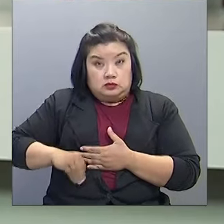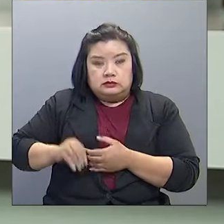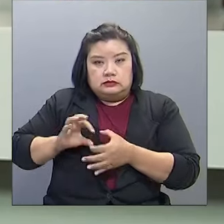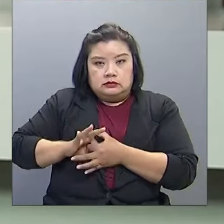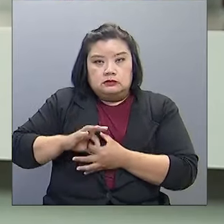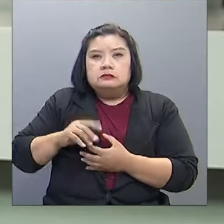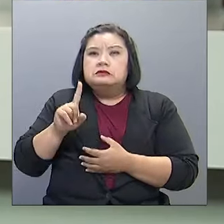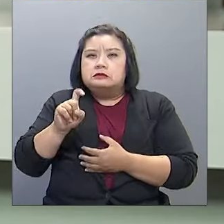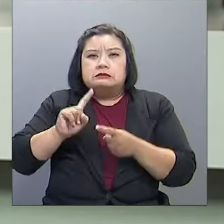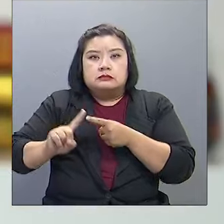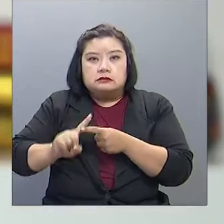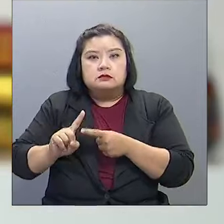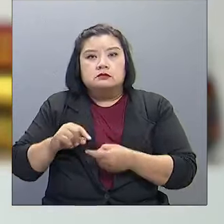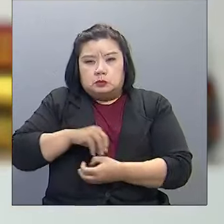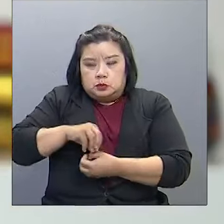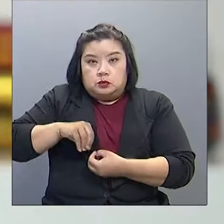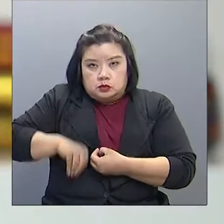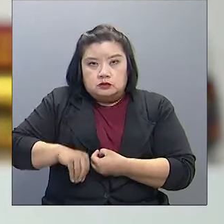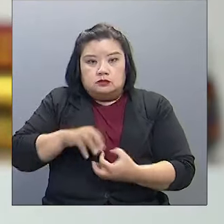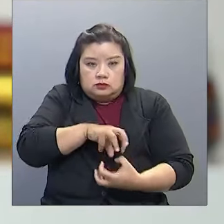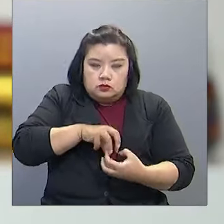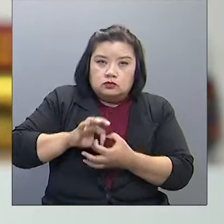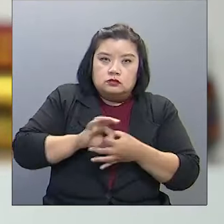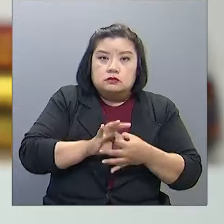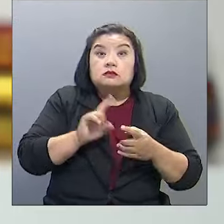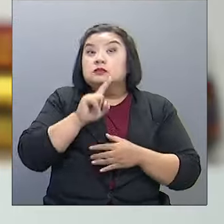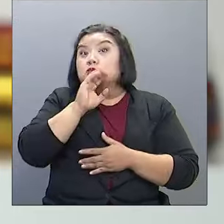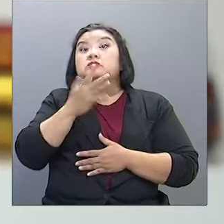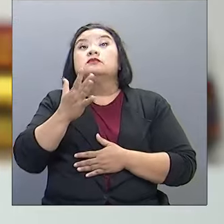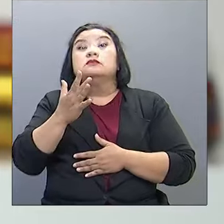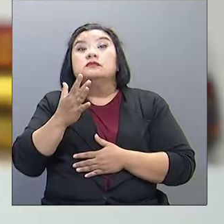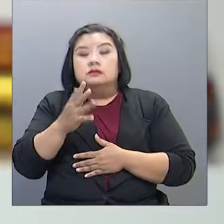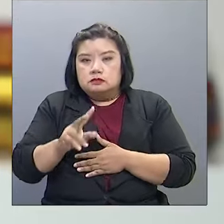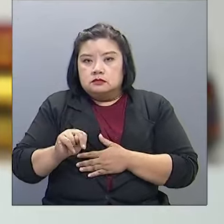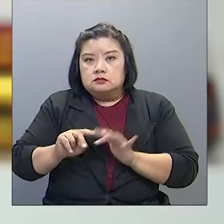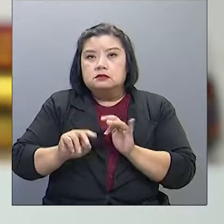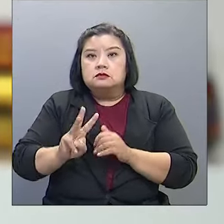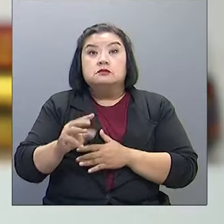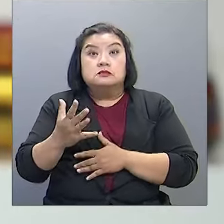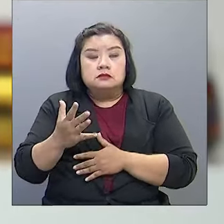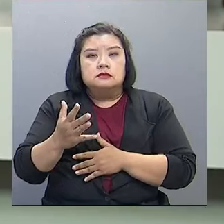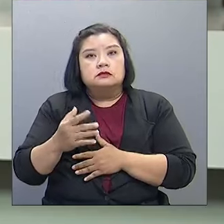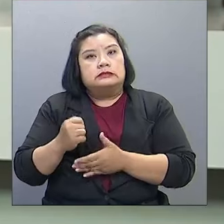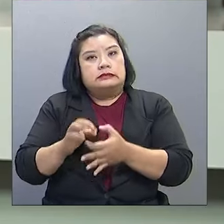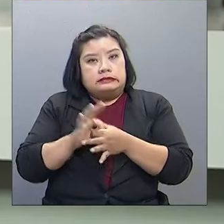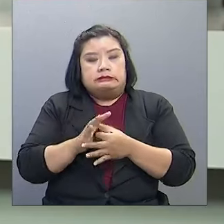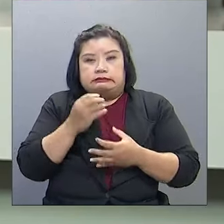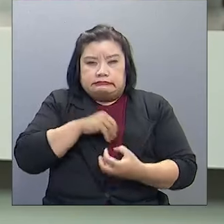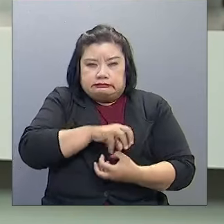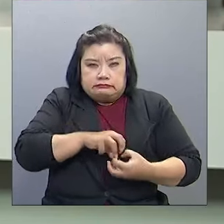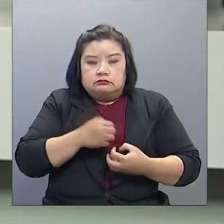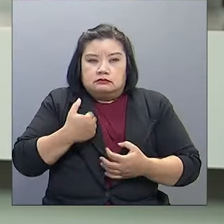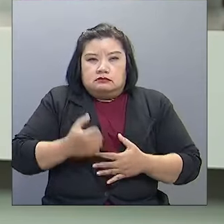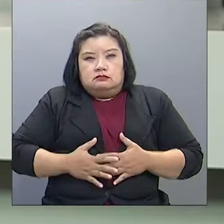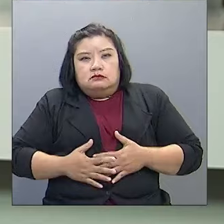เพื่อผสมกับอาหารช่วยย่อยอาหารคนที่ไม่มีถุงน้ำดีแล้วก็จะไม่มีภูของน้ำดีที่มาช่วยในช่วยย่อยอาหารจะมีอาการท้องฝืด